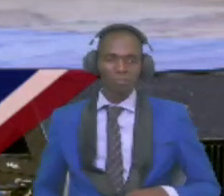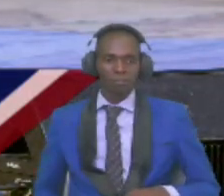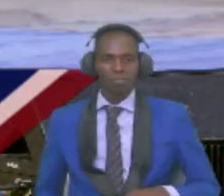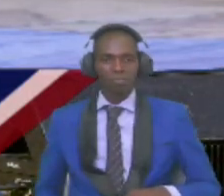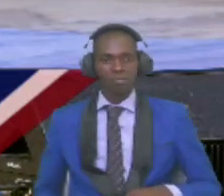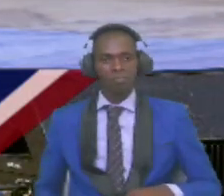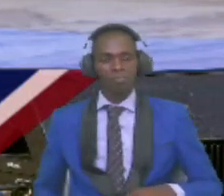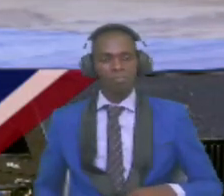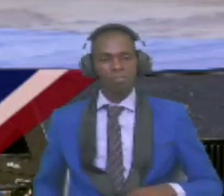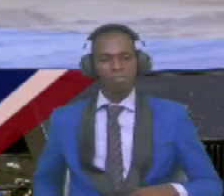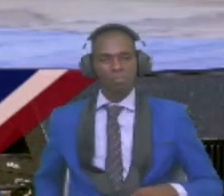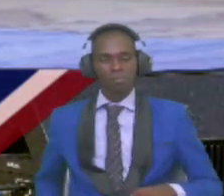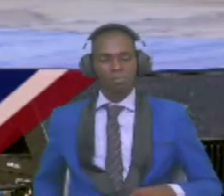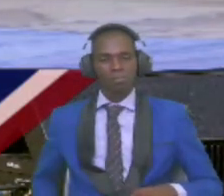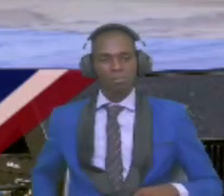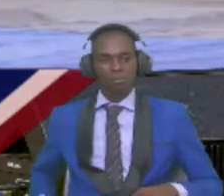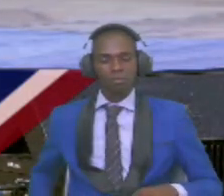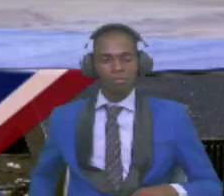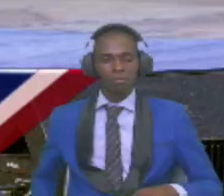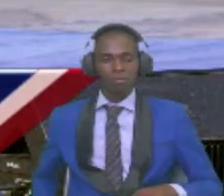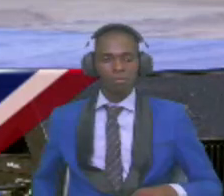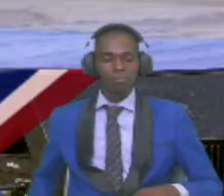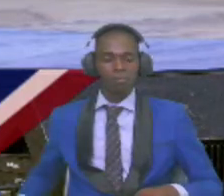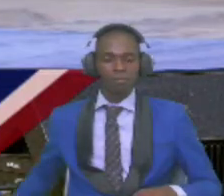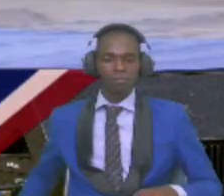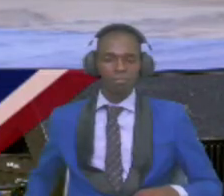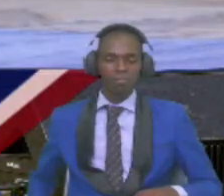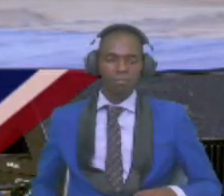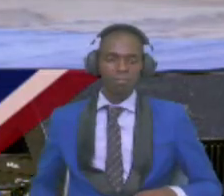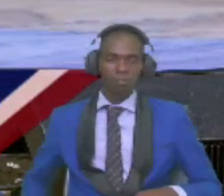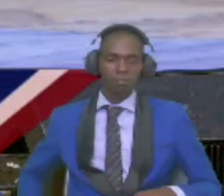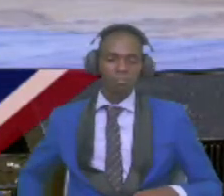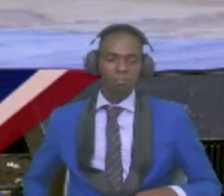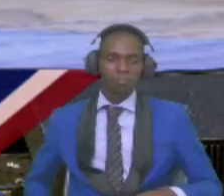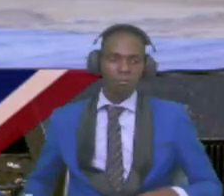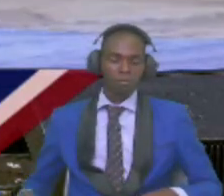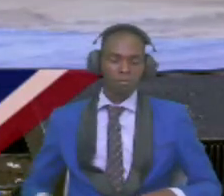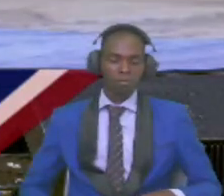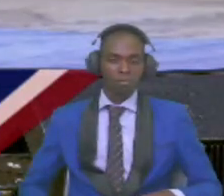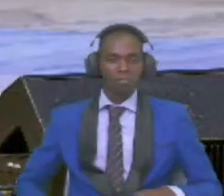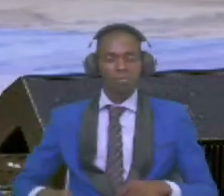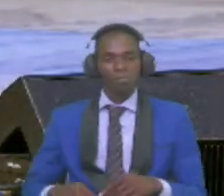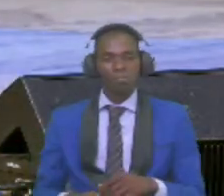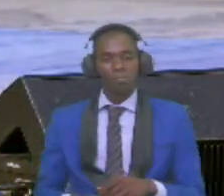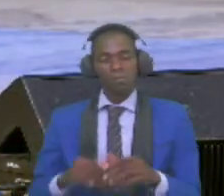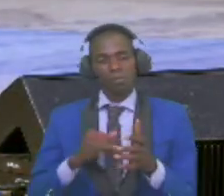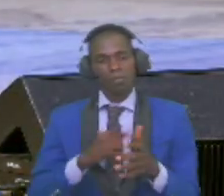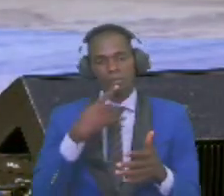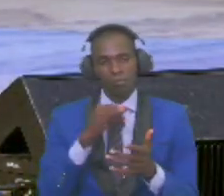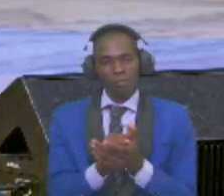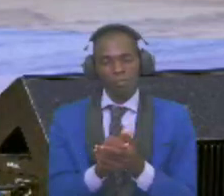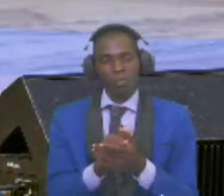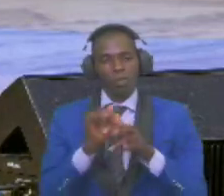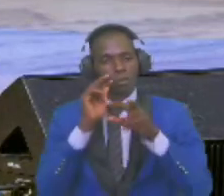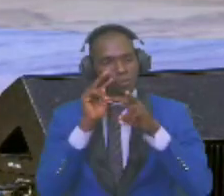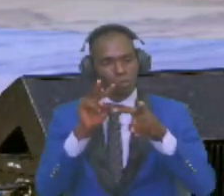vous fasse regarder les autres permettant au dessus de vous même verser 4